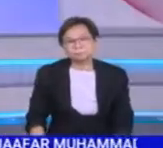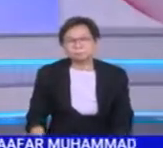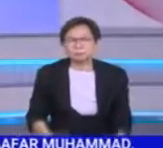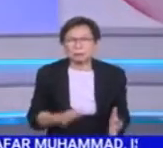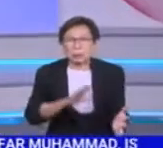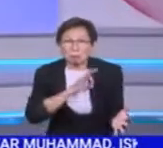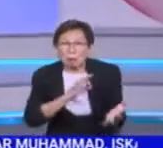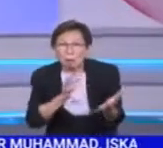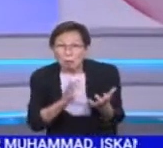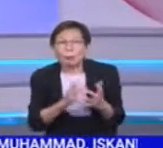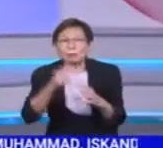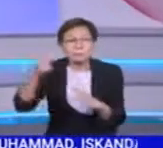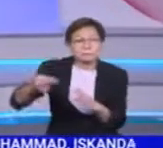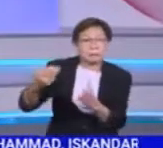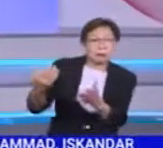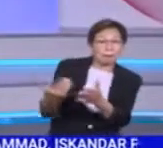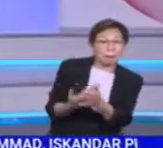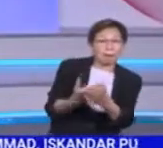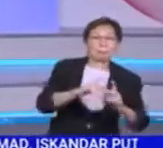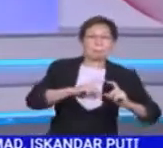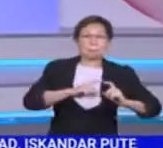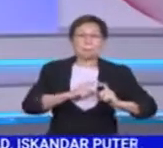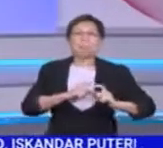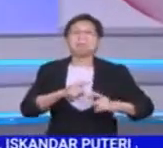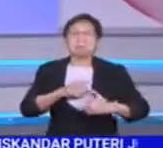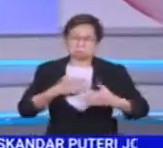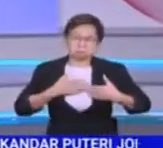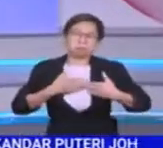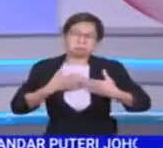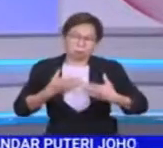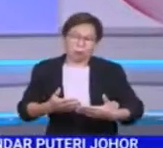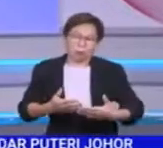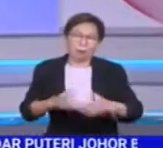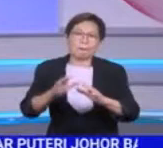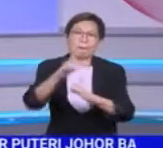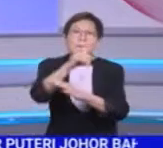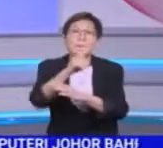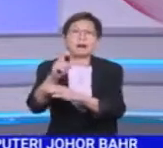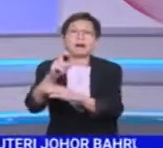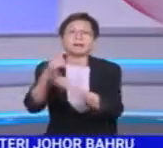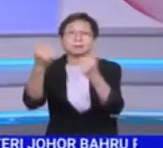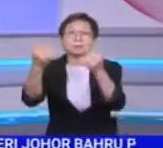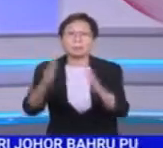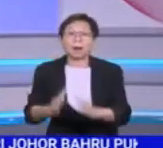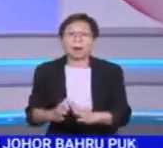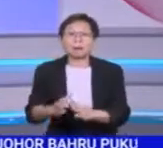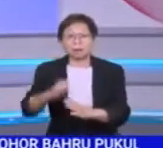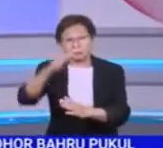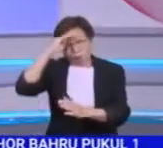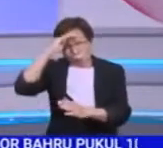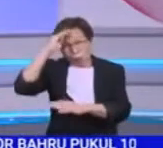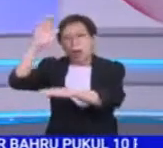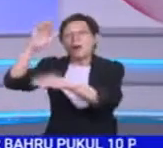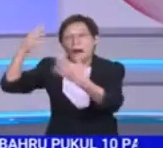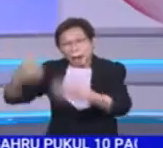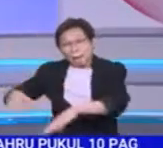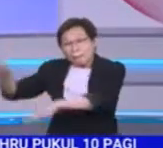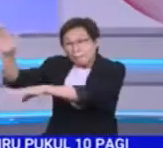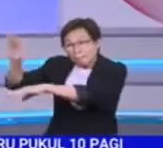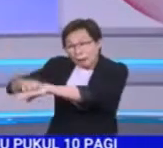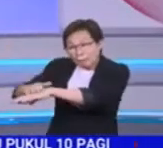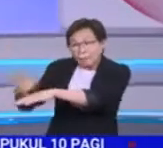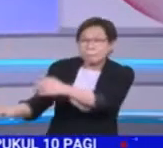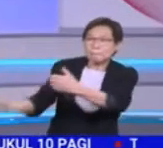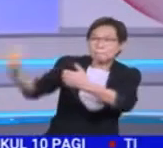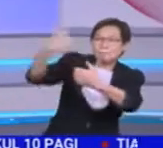Ingin membuka lembaran baru, itu pengakuan bekas Kapten Skuad Harimau Melaya Safiq Rahim selepas kembali dipanggil menyertai kem latihan